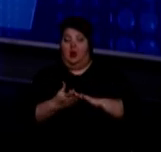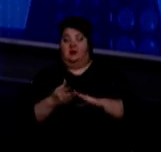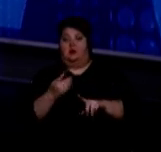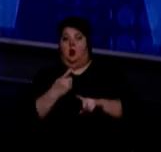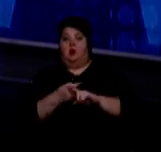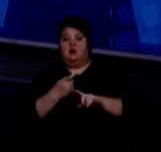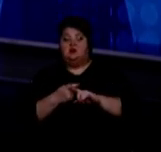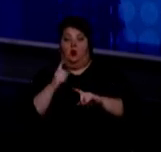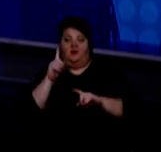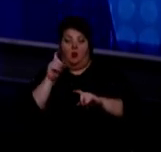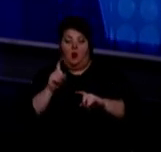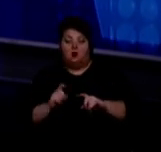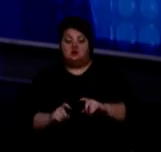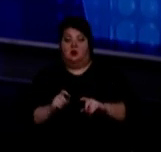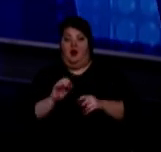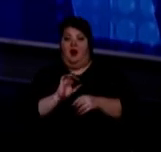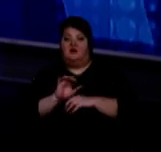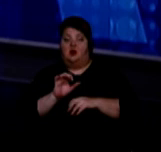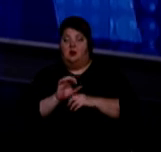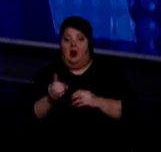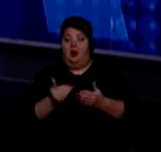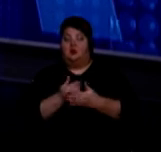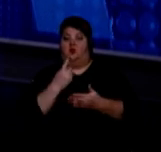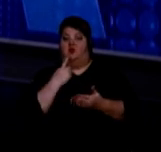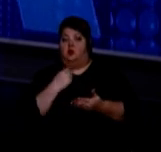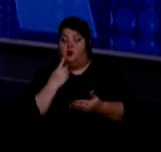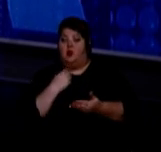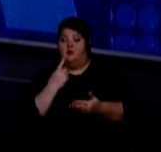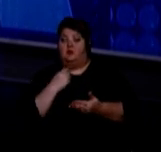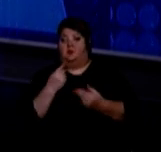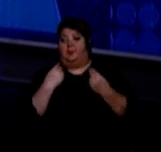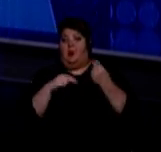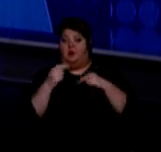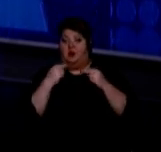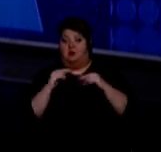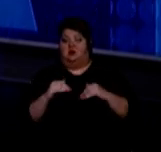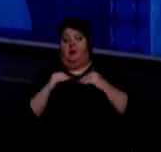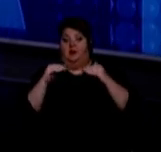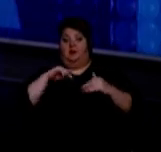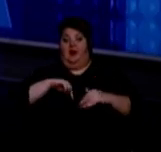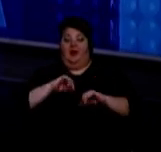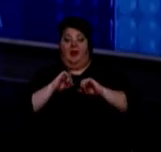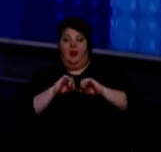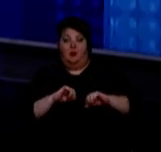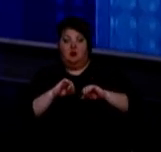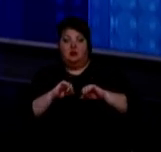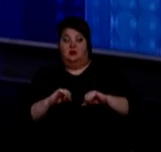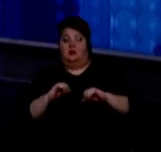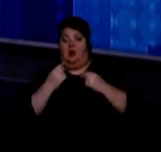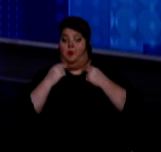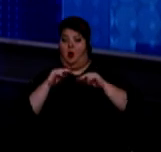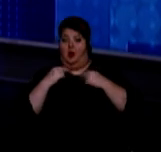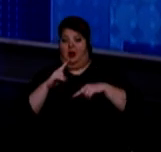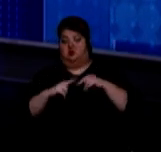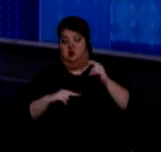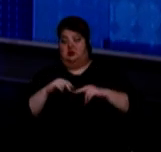кістковий мозок виробляє нові клітини крові, покращується, підвищується імунітет, покращується